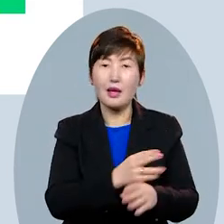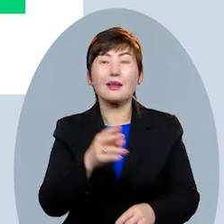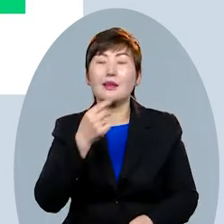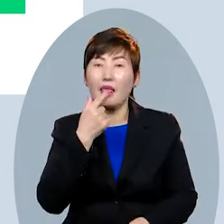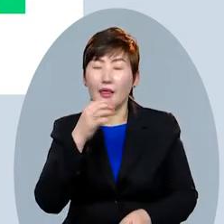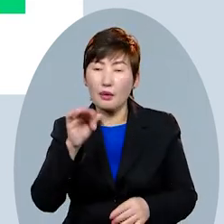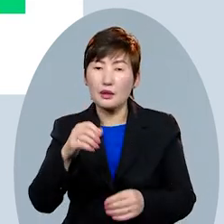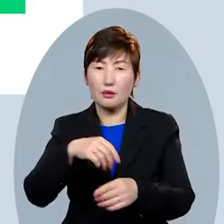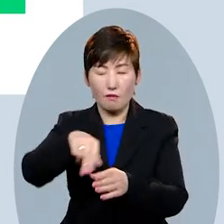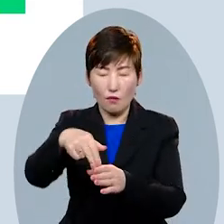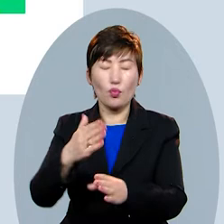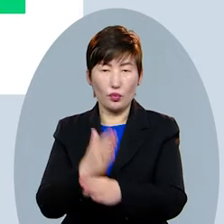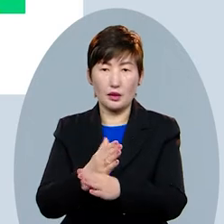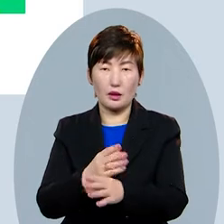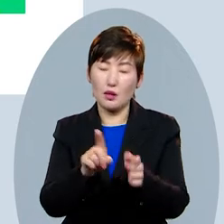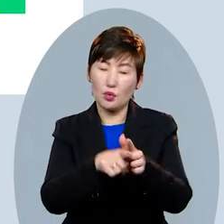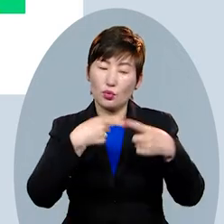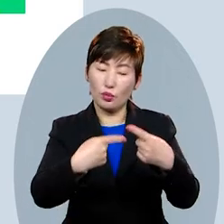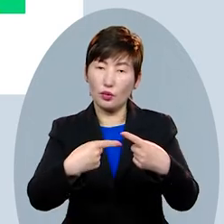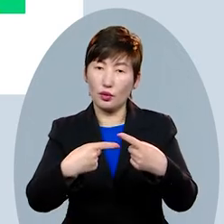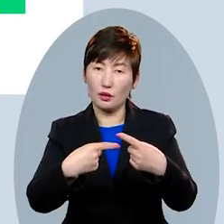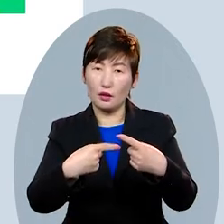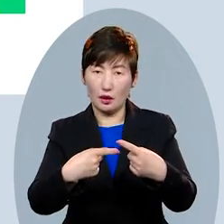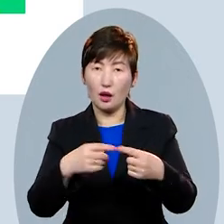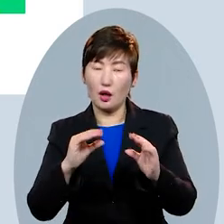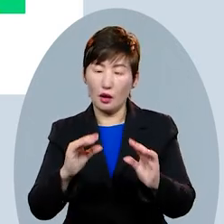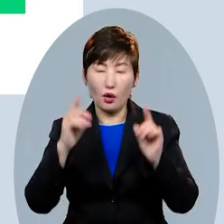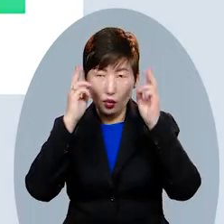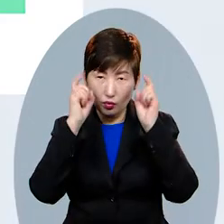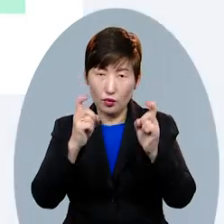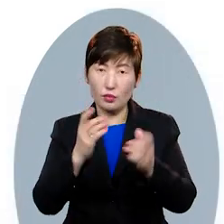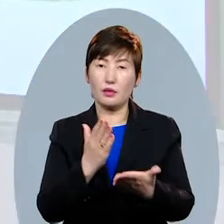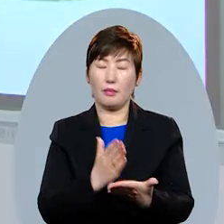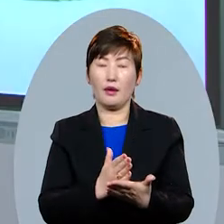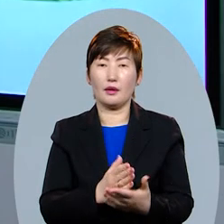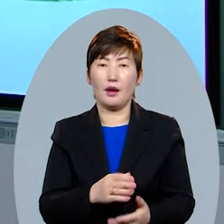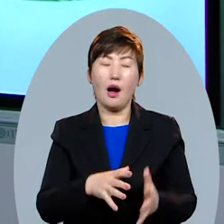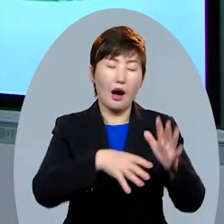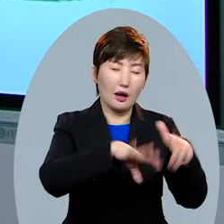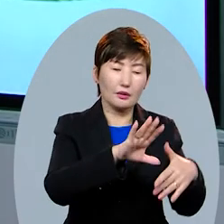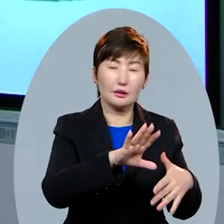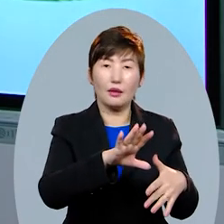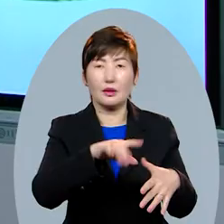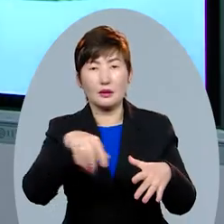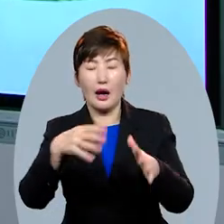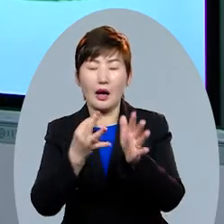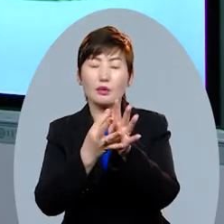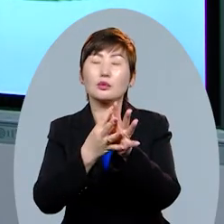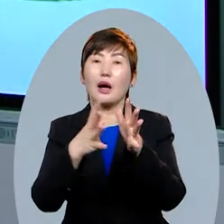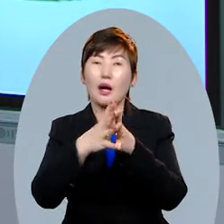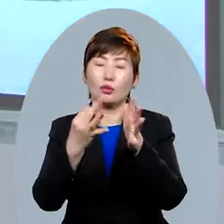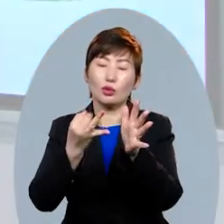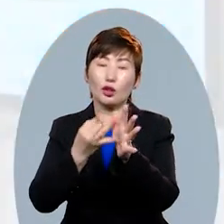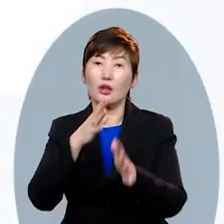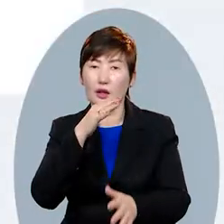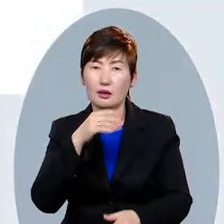хийвэл уустал гэдэг зөөрөвгөр төлөөлүүлж адилдагсан байна. За 15-аас 17 насны тухайд авч үзье.